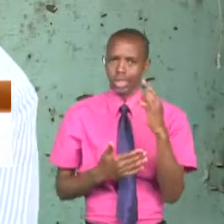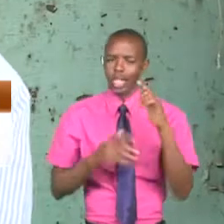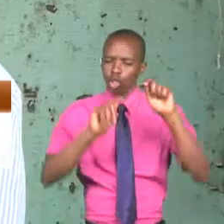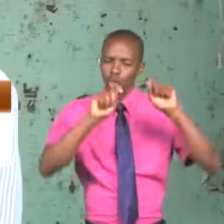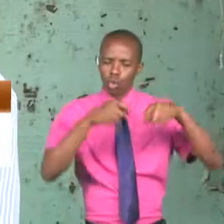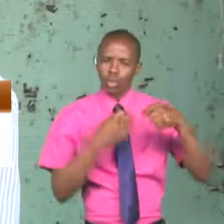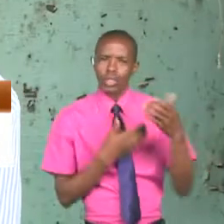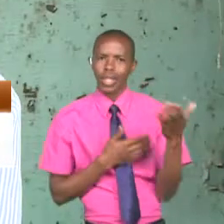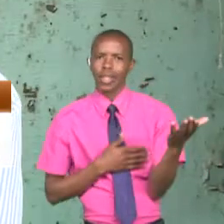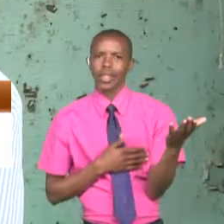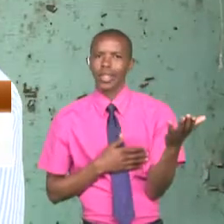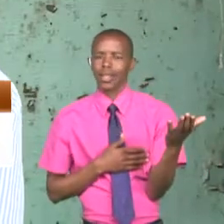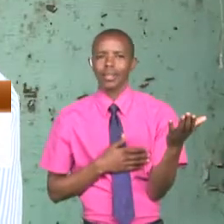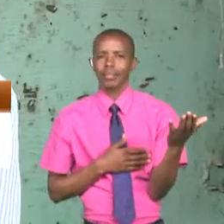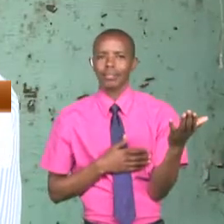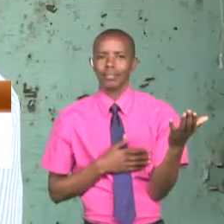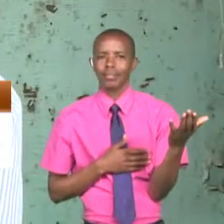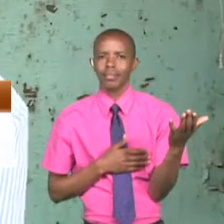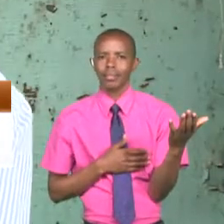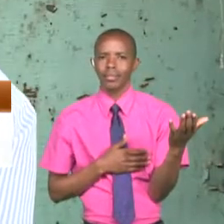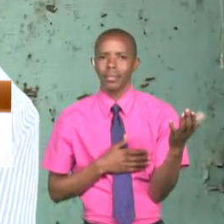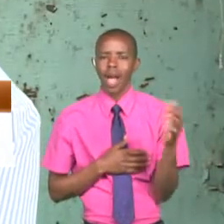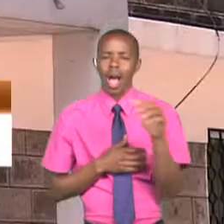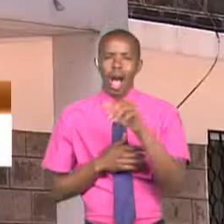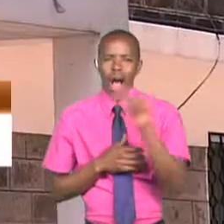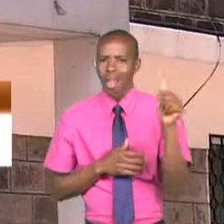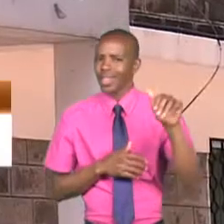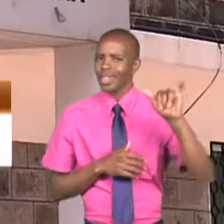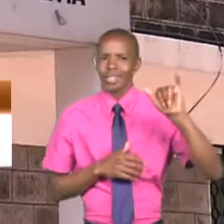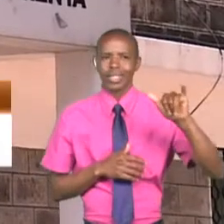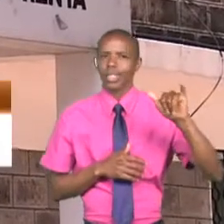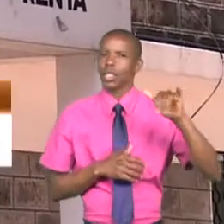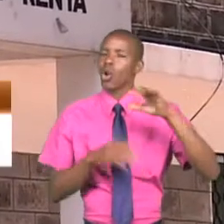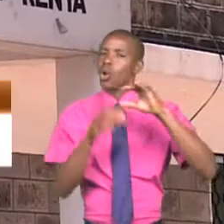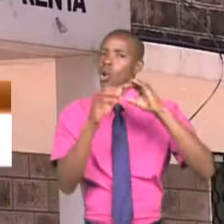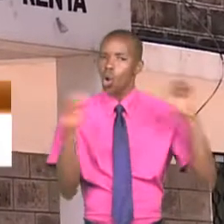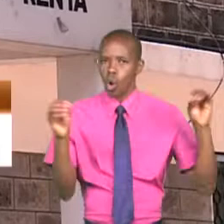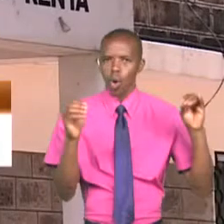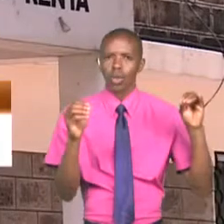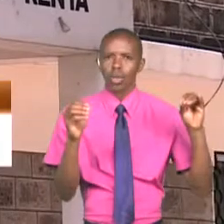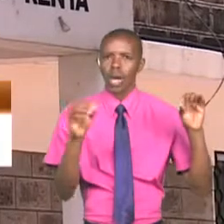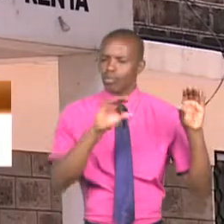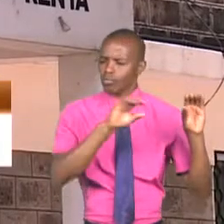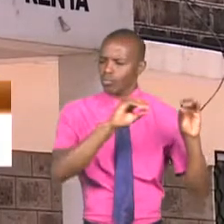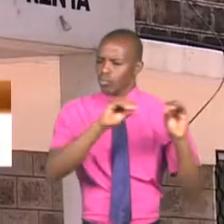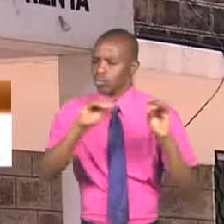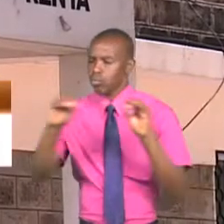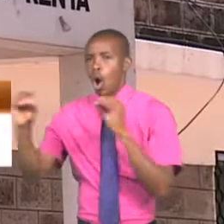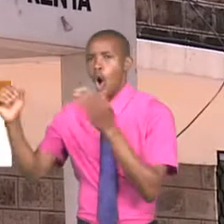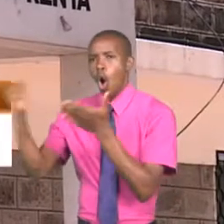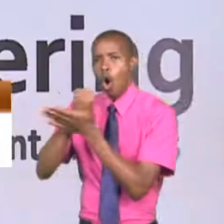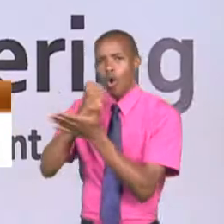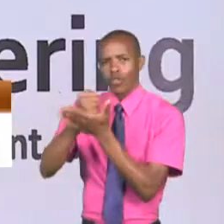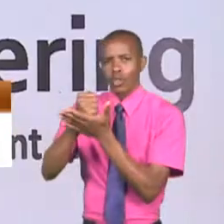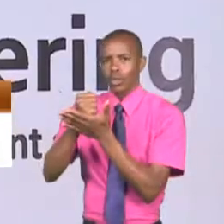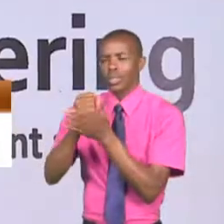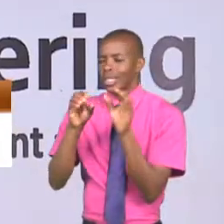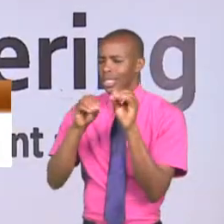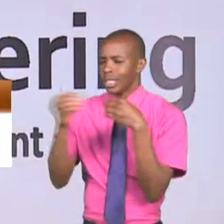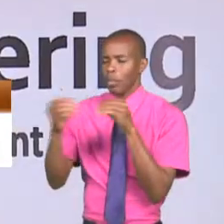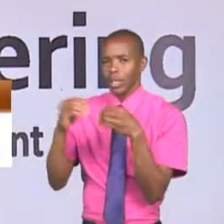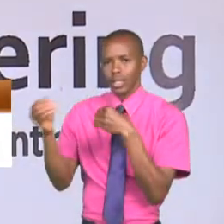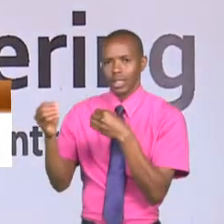niko nazo hapa, zingine zimekaa. Tulifululiza hadi afisi ya makao ya watu wenye changamoto za